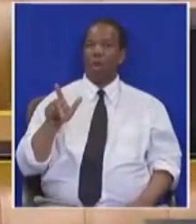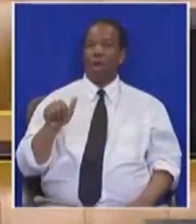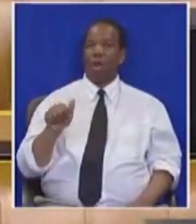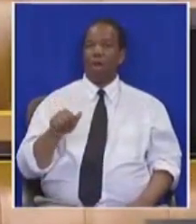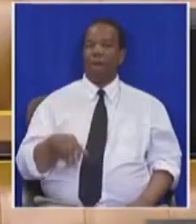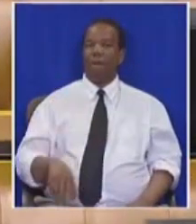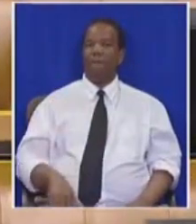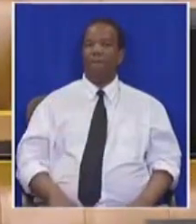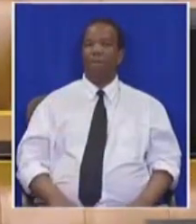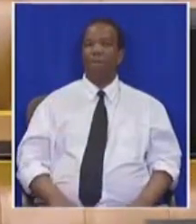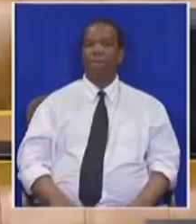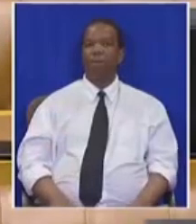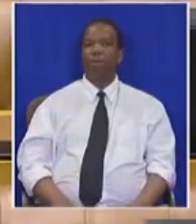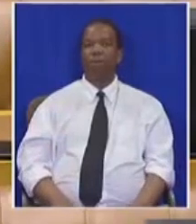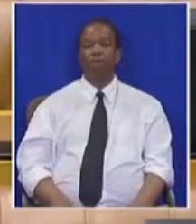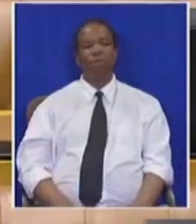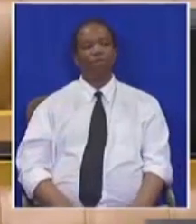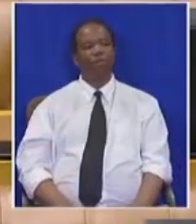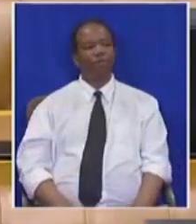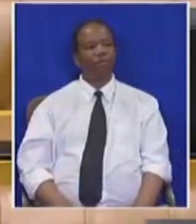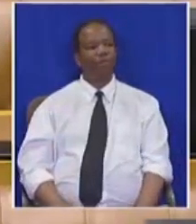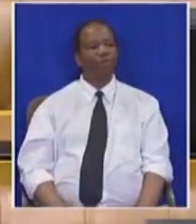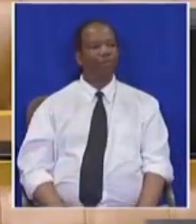bengathi nje ukuthi bonke abantu